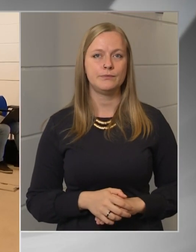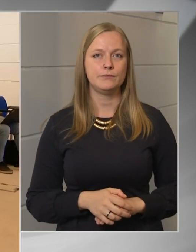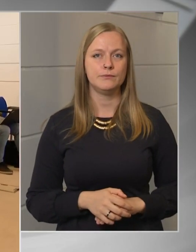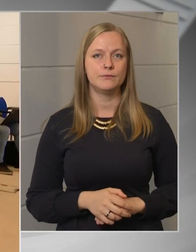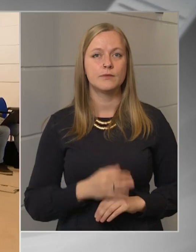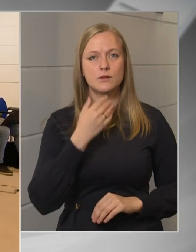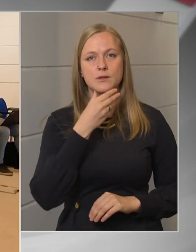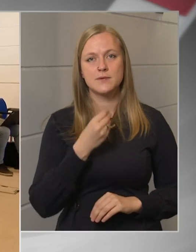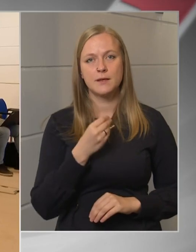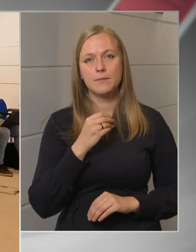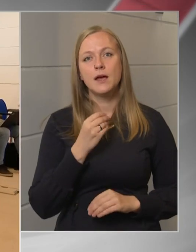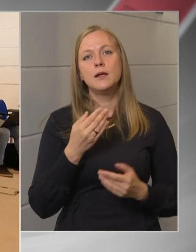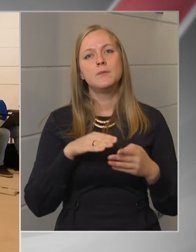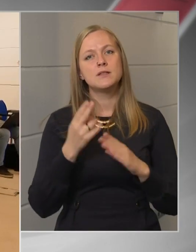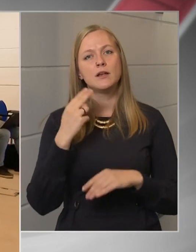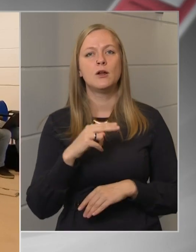Köszönöm szépen.